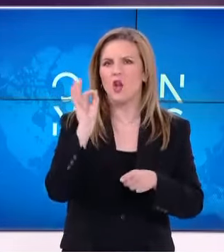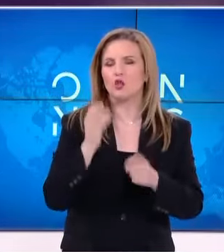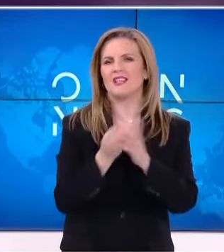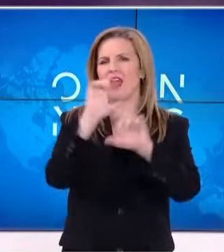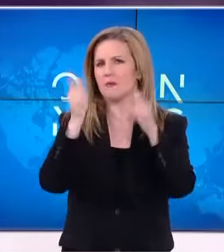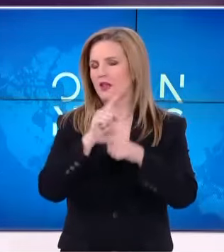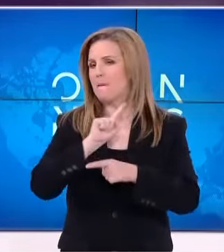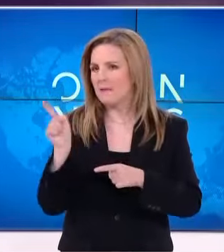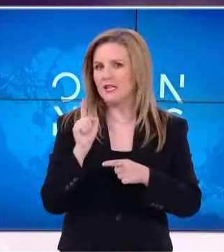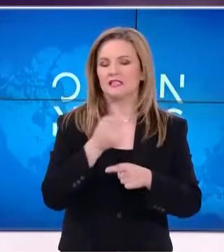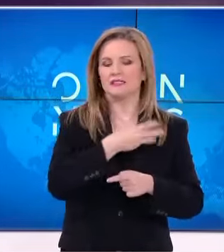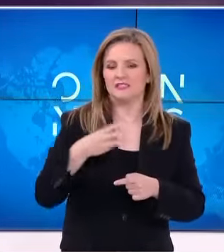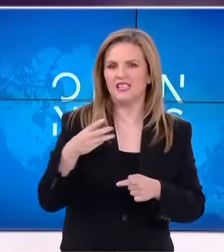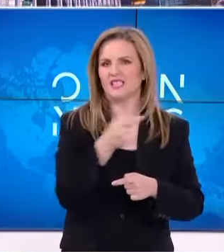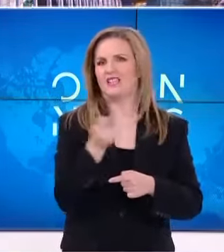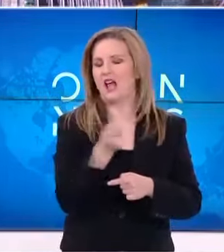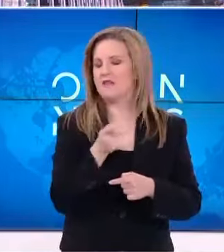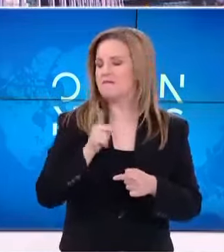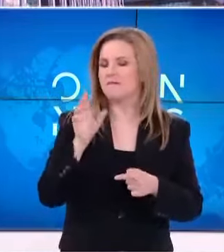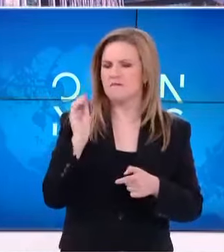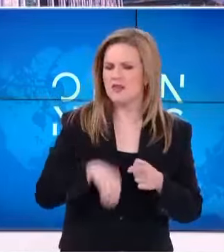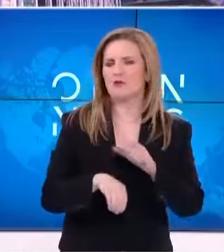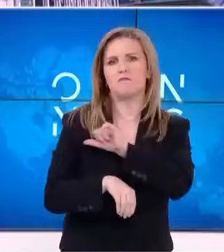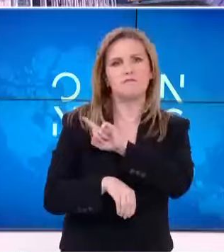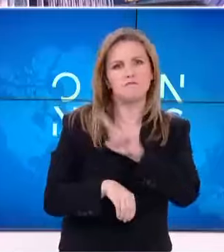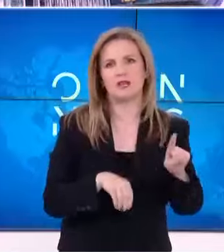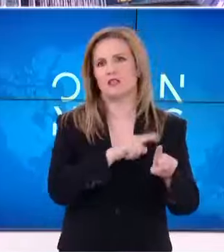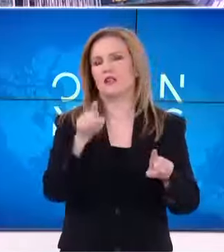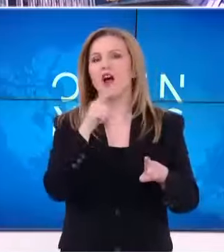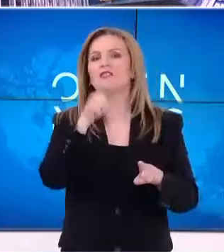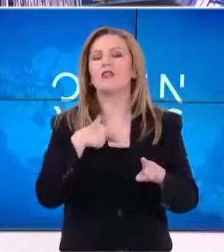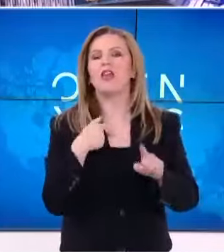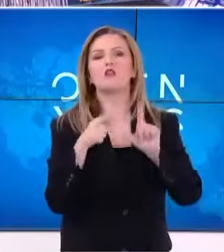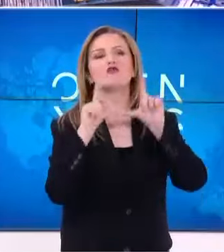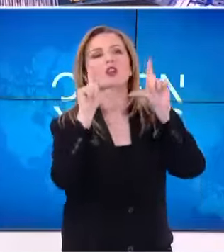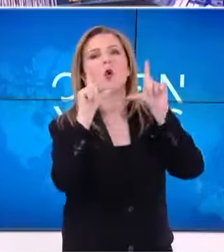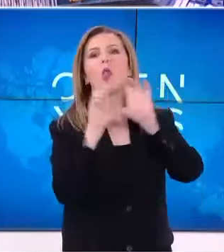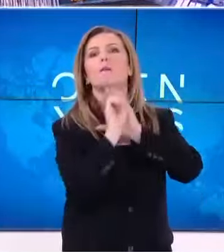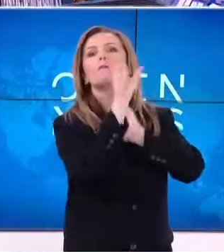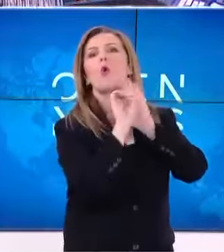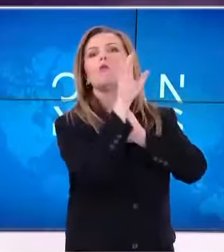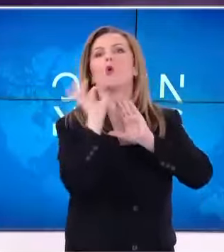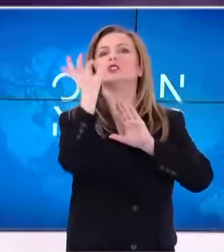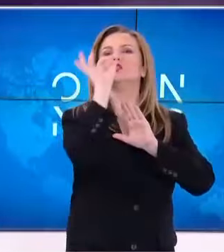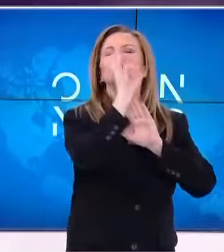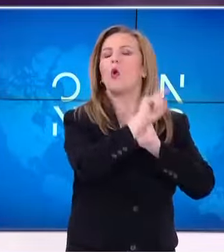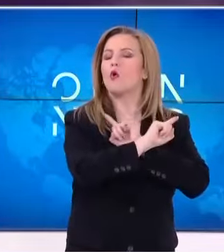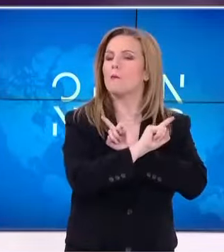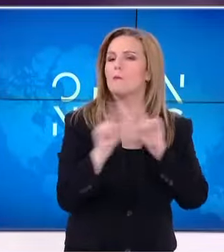εκείνους δηλαδή που θέλουν να κάνουν είδηση τον εαυτό τους και θέμα των εαυτό τους ούτε εκείνους που θέλουνε να